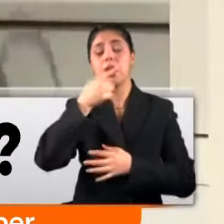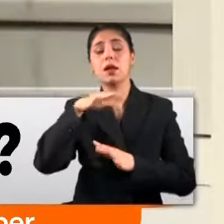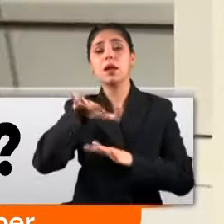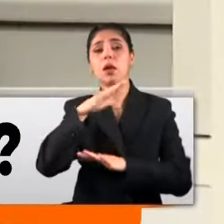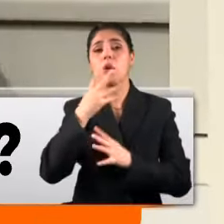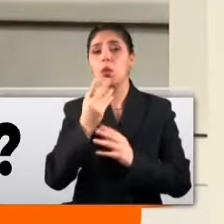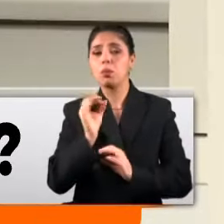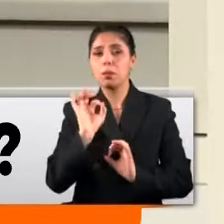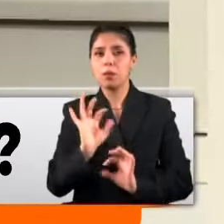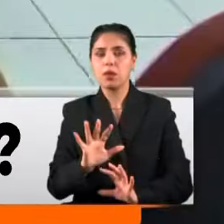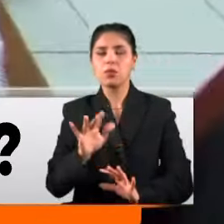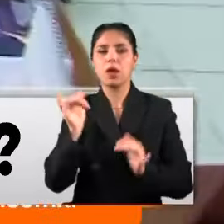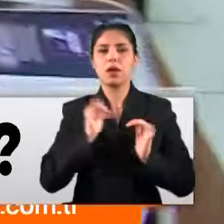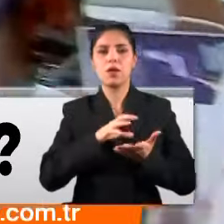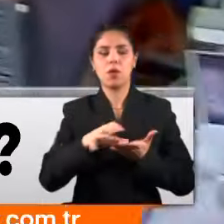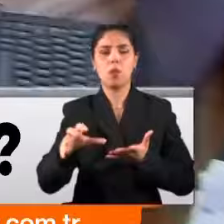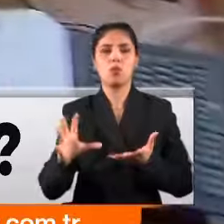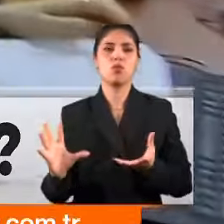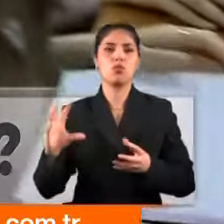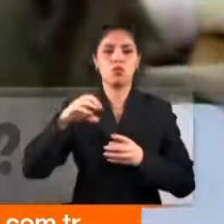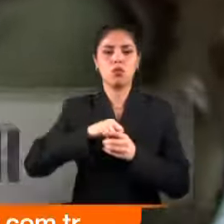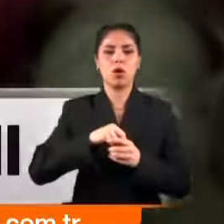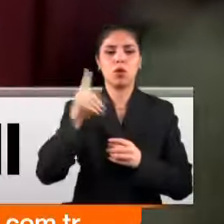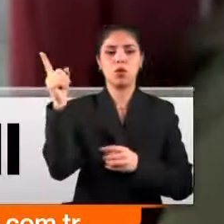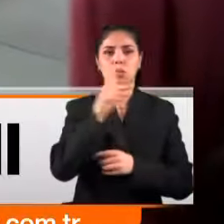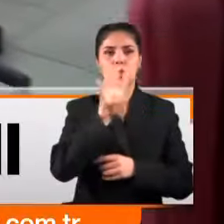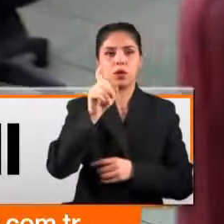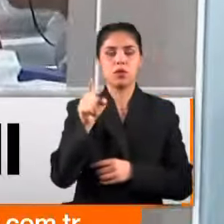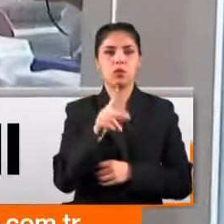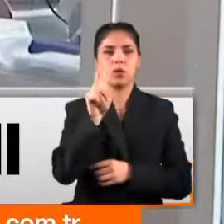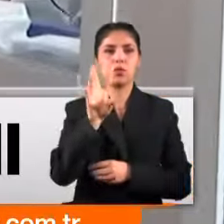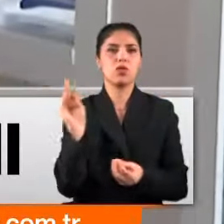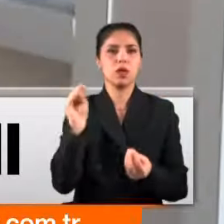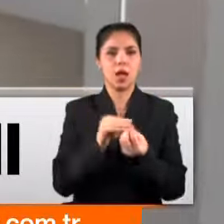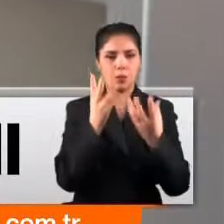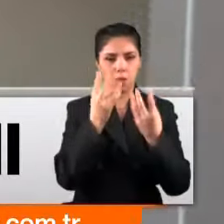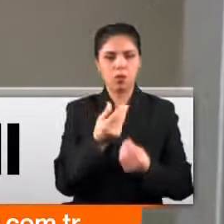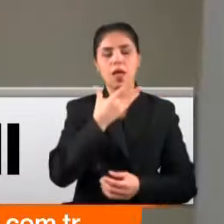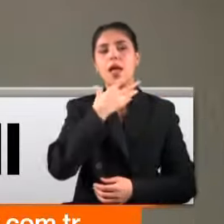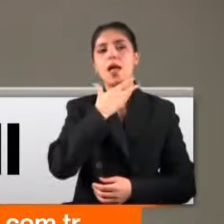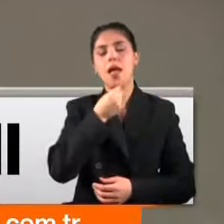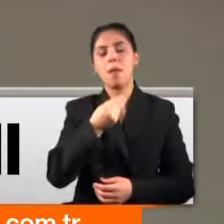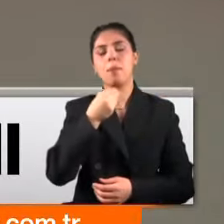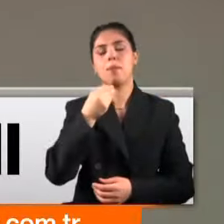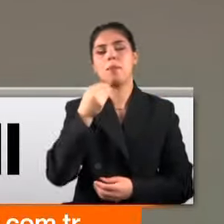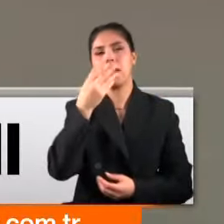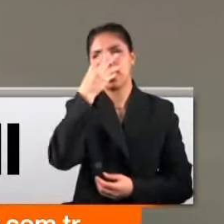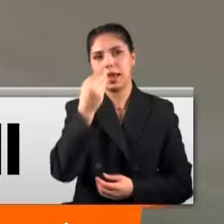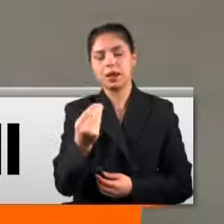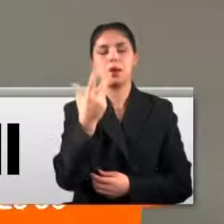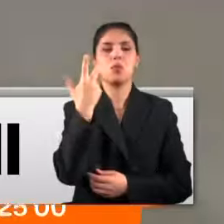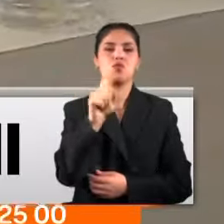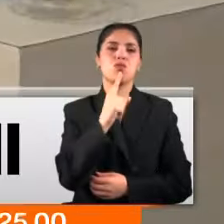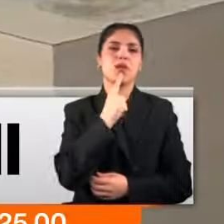İkramiyeye refah payı dahil %49,25 oranında zam yapılırsa emekli ikramiyeleri 3000 liraya çıkacak.